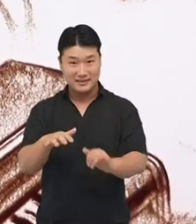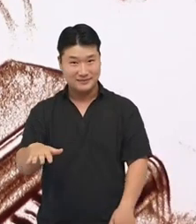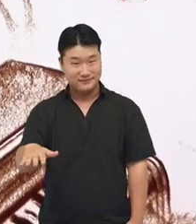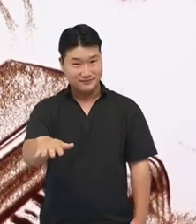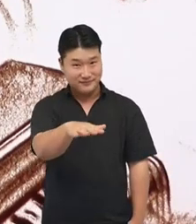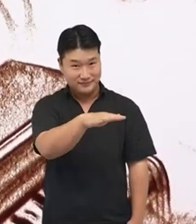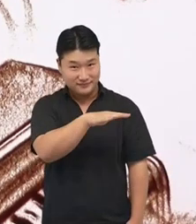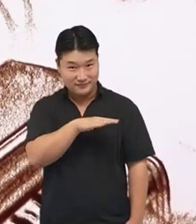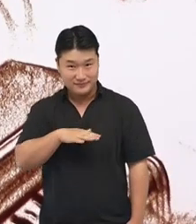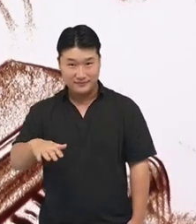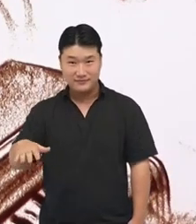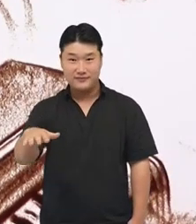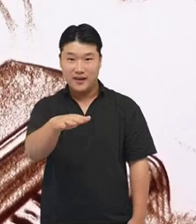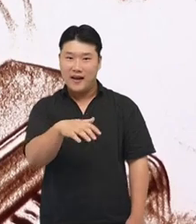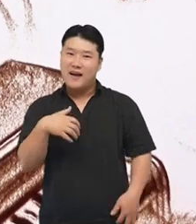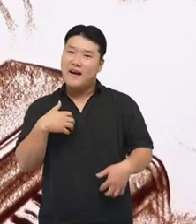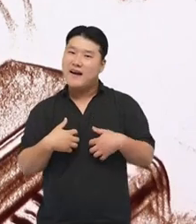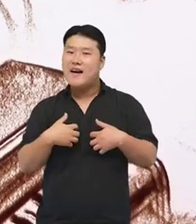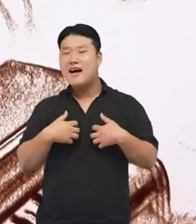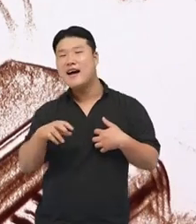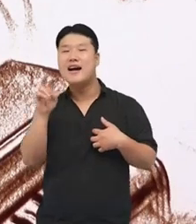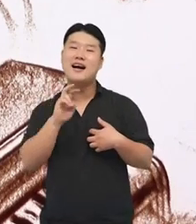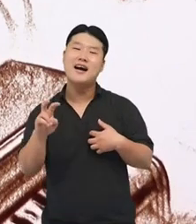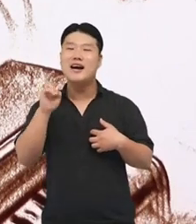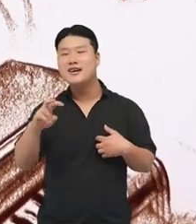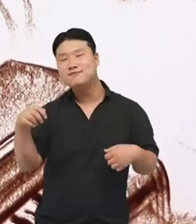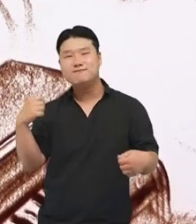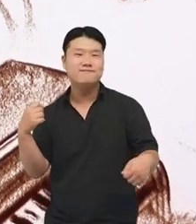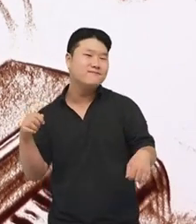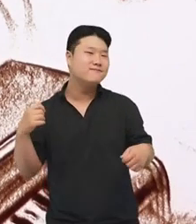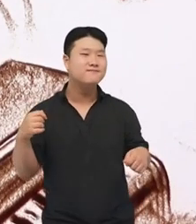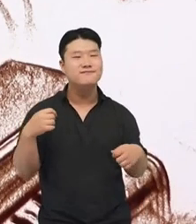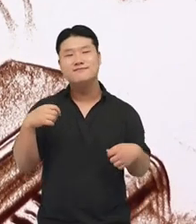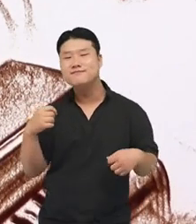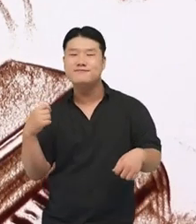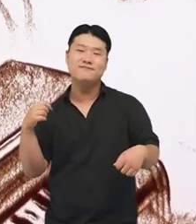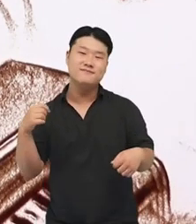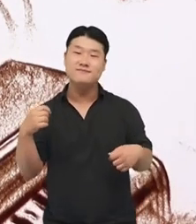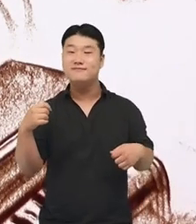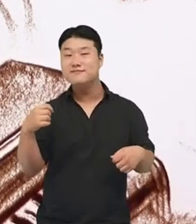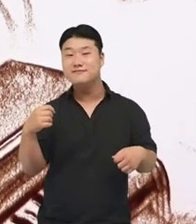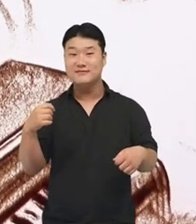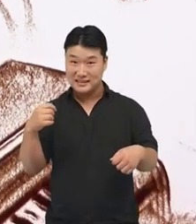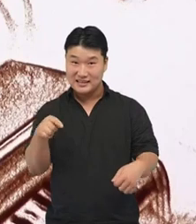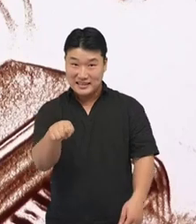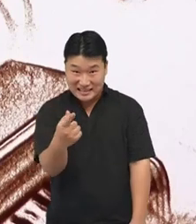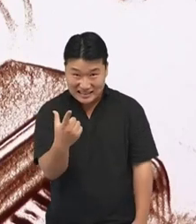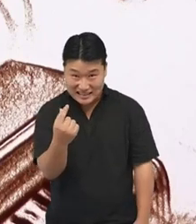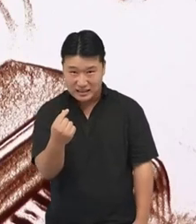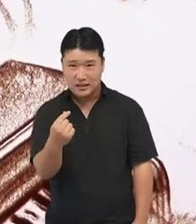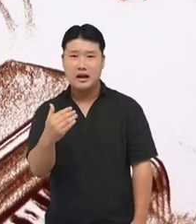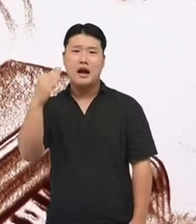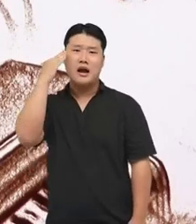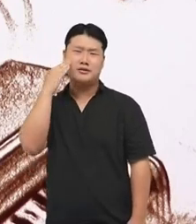아리랑, 아라리. 한편에서는 어깨춤도 춥니다. 화창한